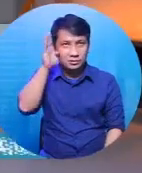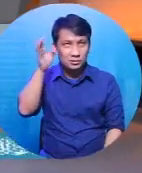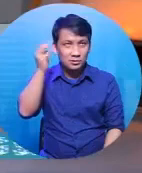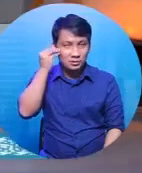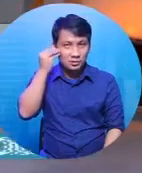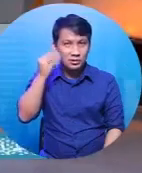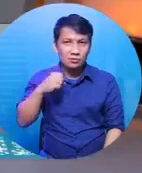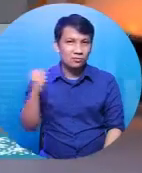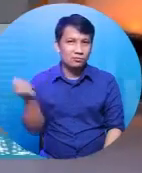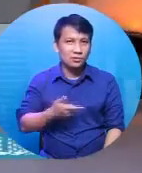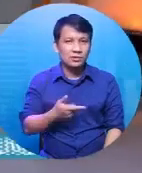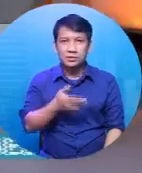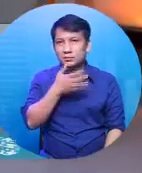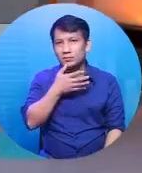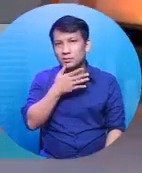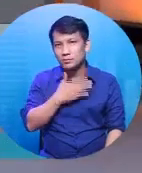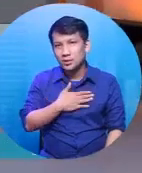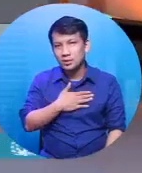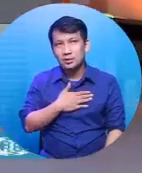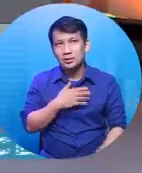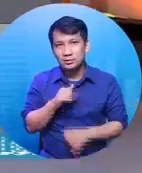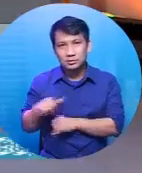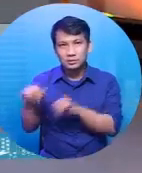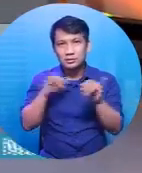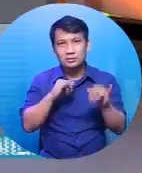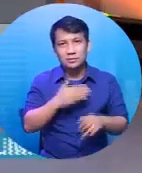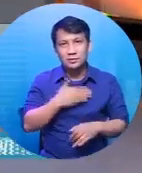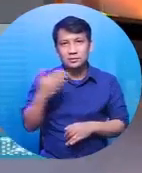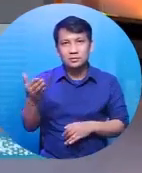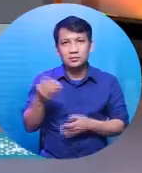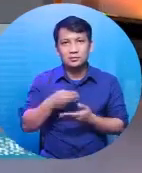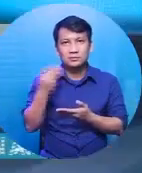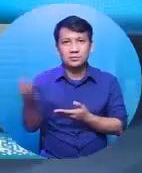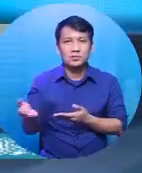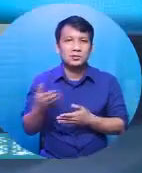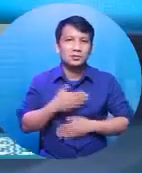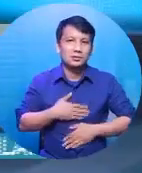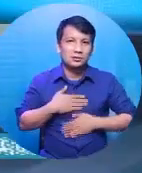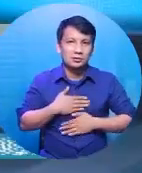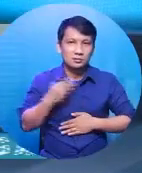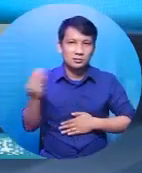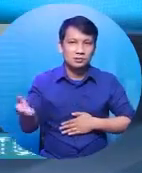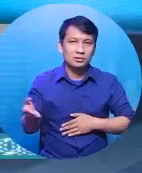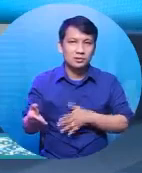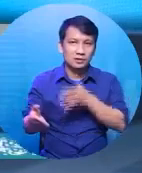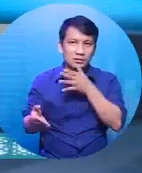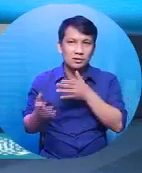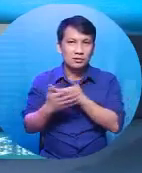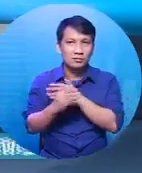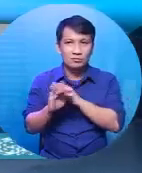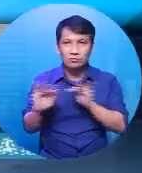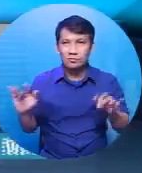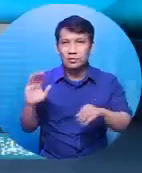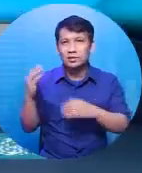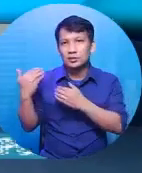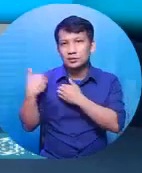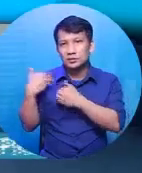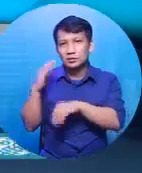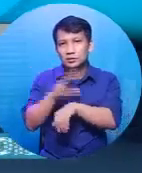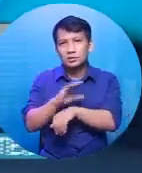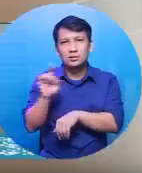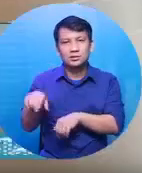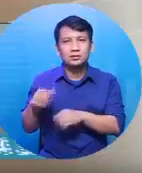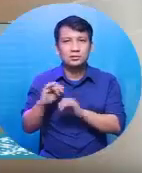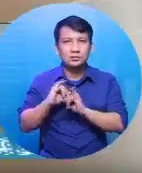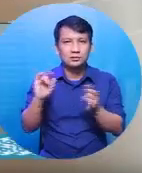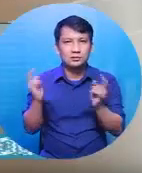Mon, wala hong ganun sa nanay ko. Kami po'y kusang loob nagbibigay. Masaya kami nagbibigay sa kanya. Walang pag-uobliga. Sana na'y ganun din